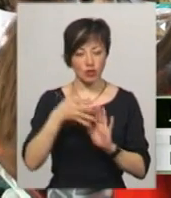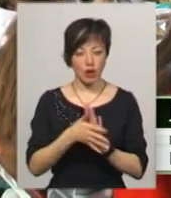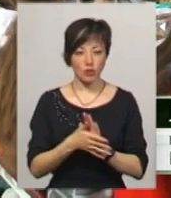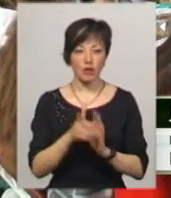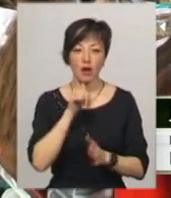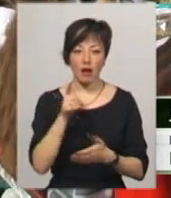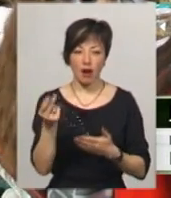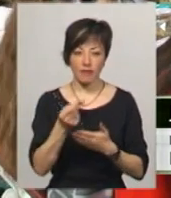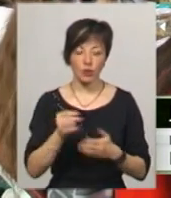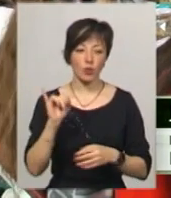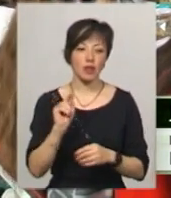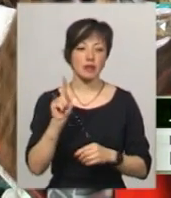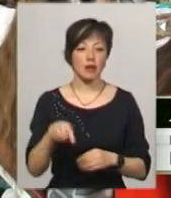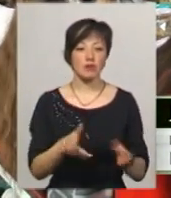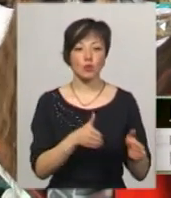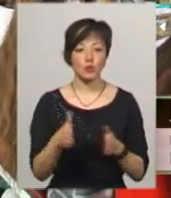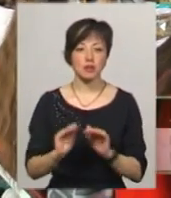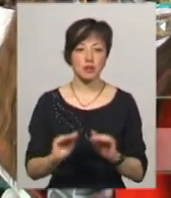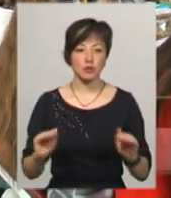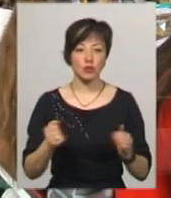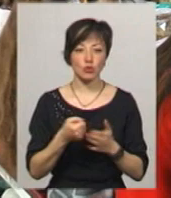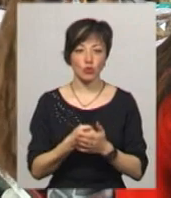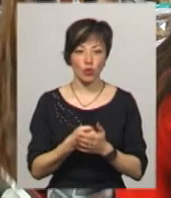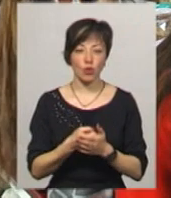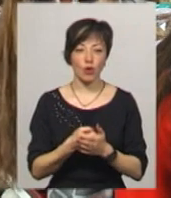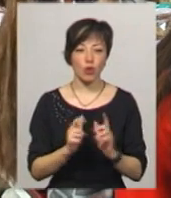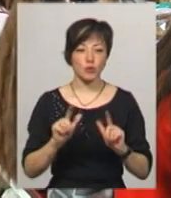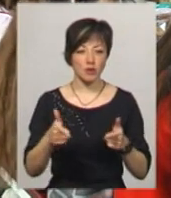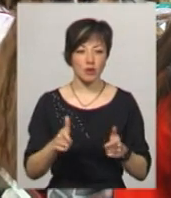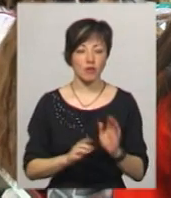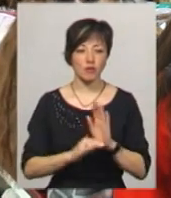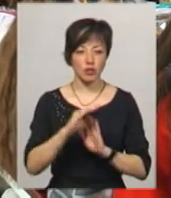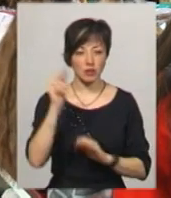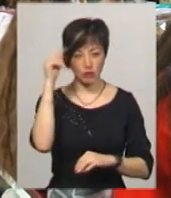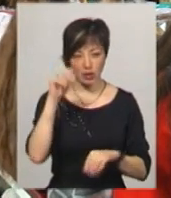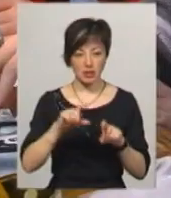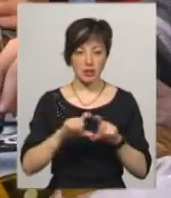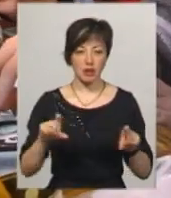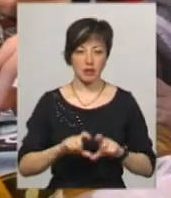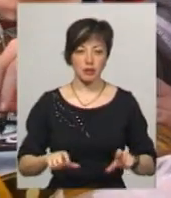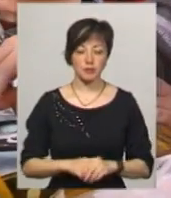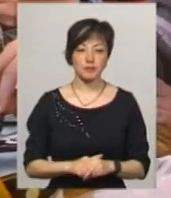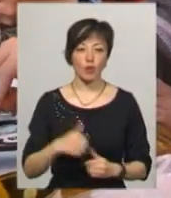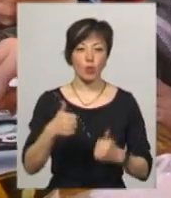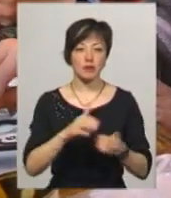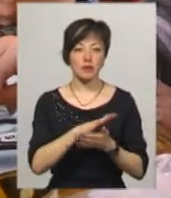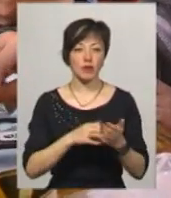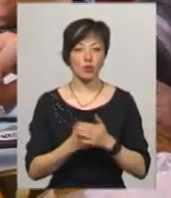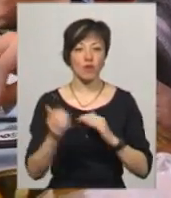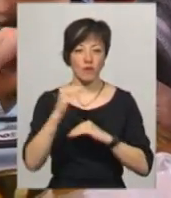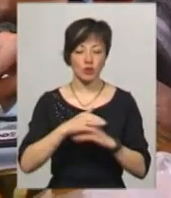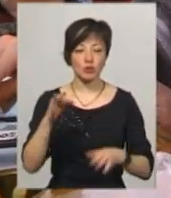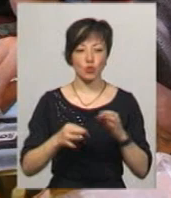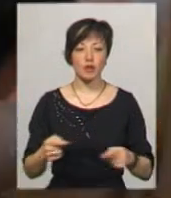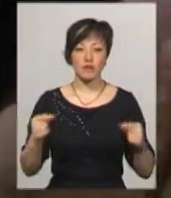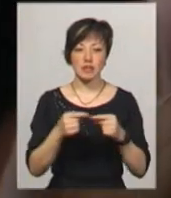графіку і навіть готуються діти до поступання в вищі навчальні заклади на гуртку. Конкурс триватиме до вечора. Журі